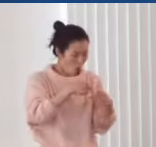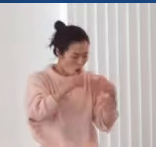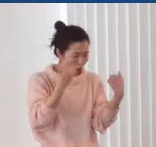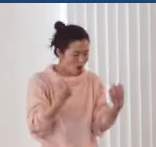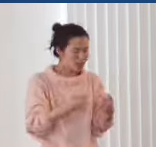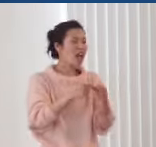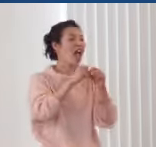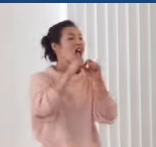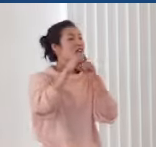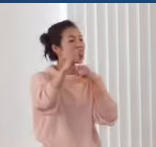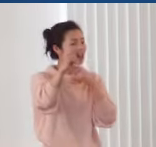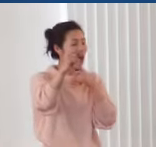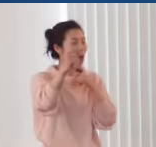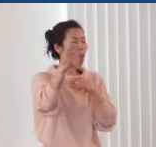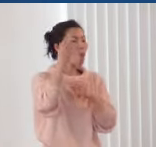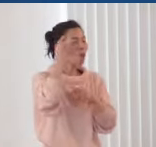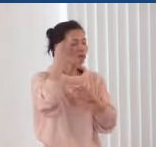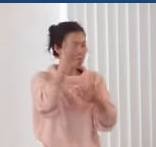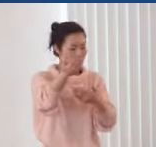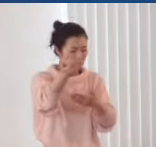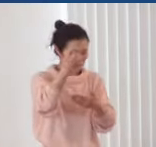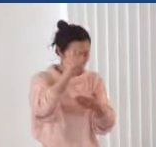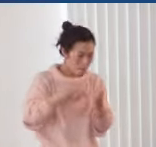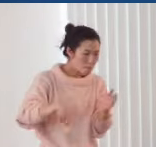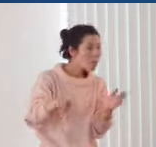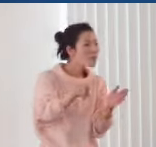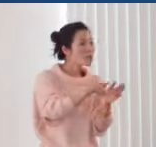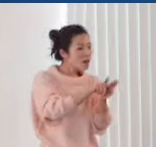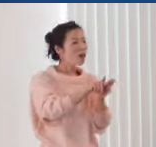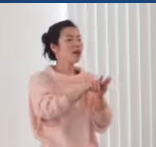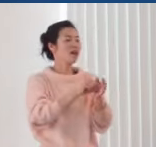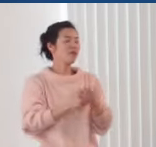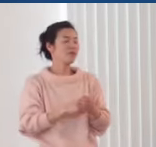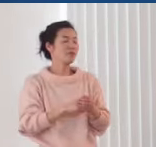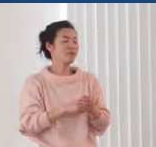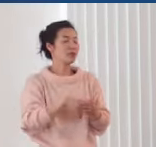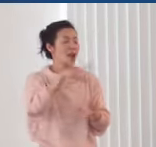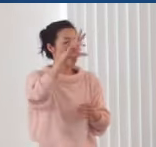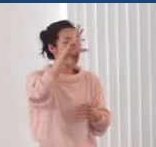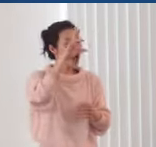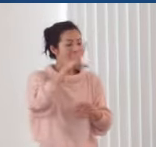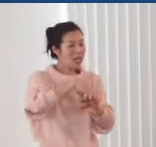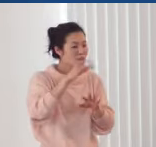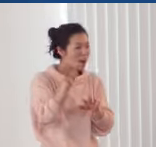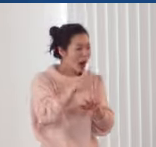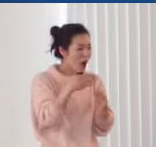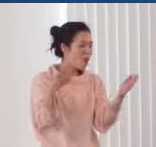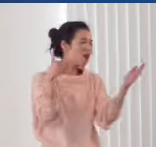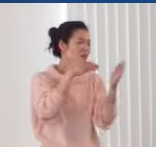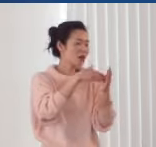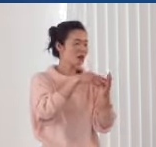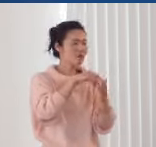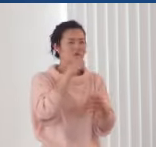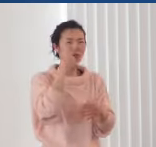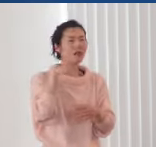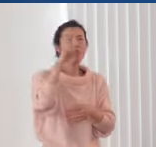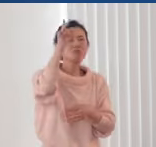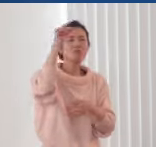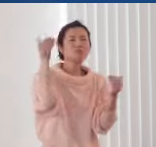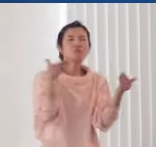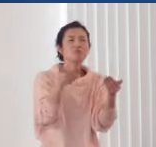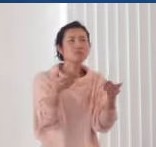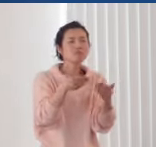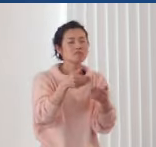の思いを与えられた。しかし人は神が行われる御業を始めから終わりまで見極めることはできない。この